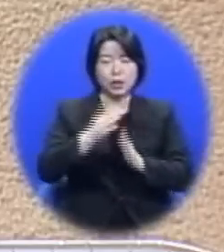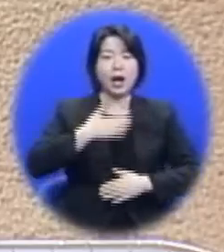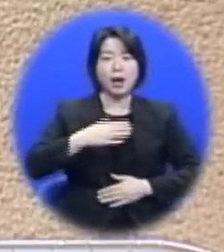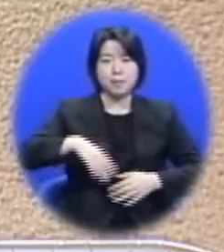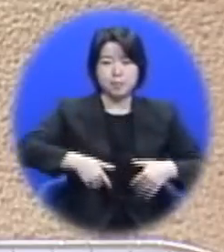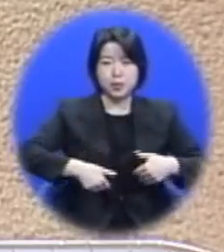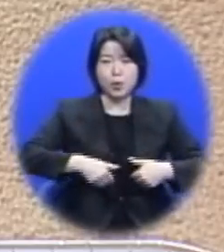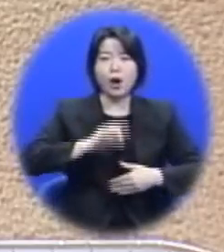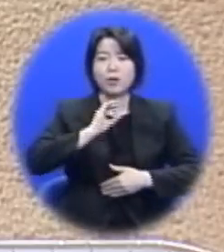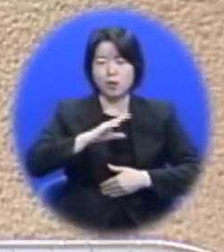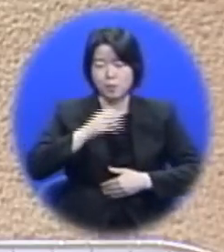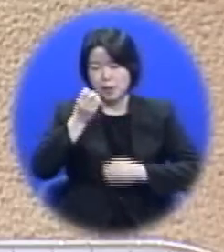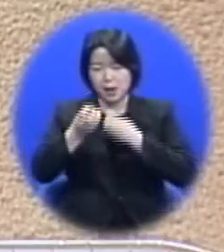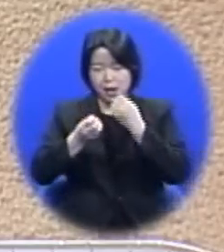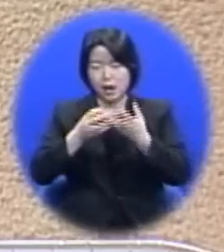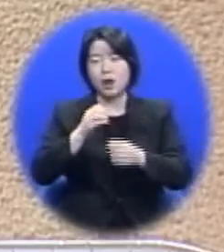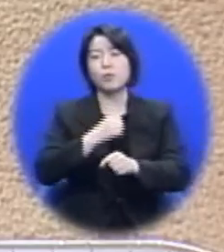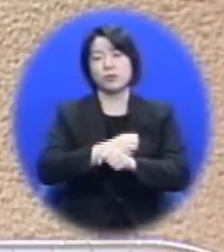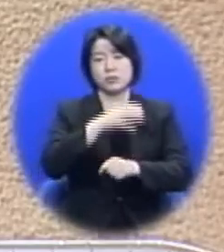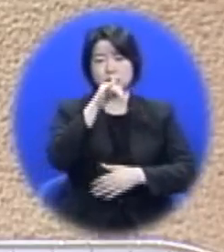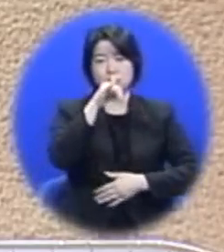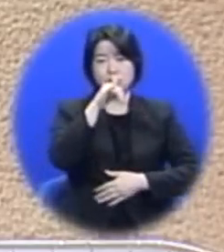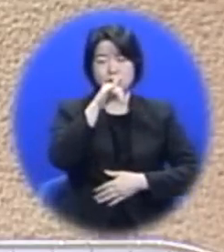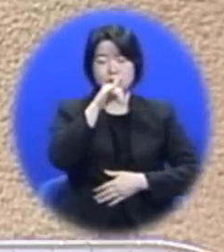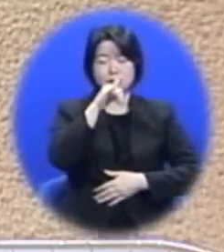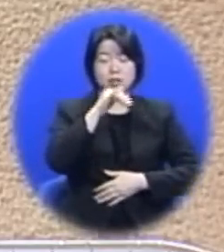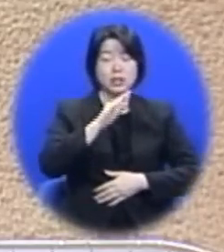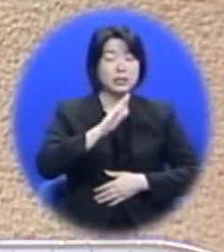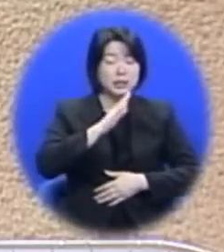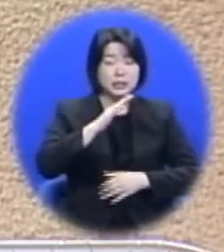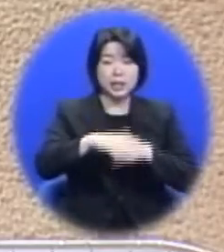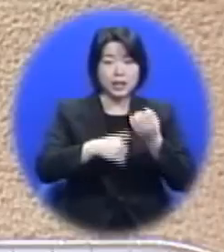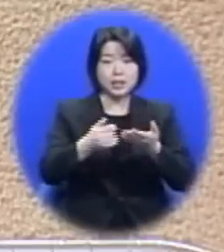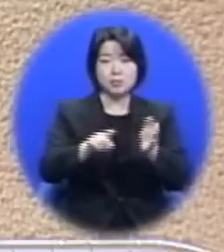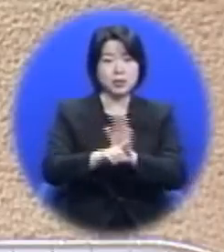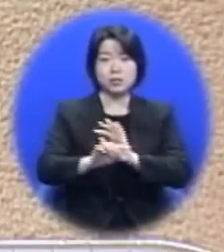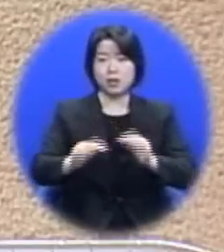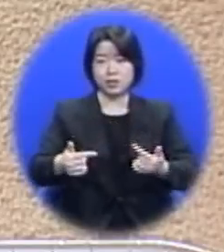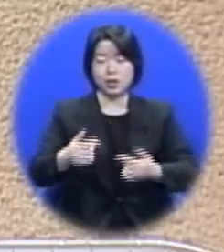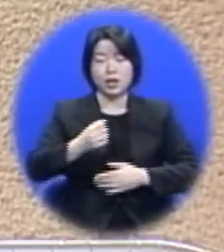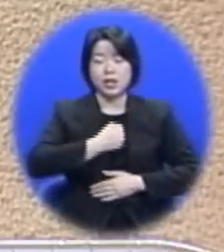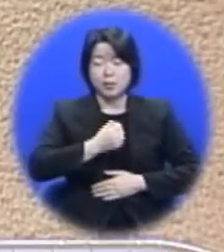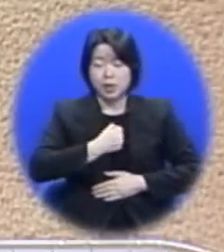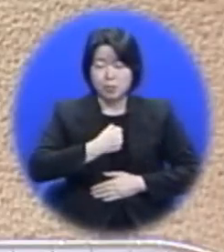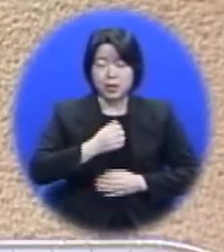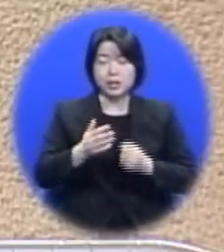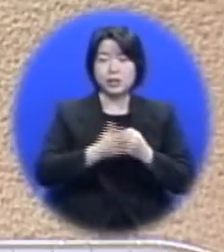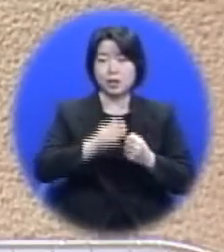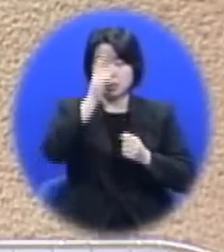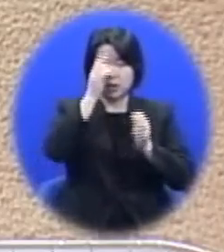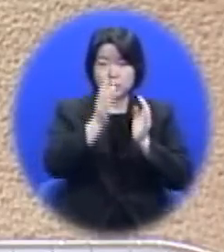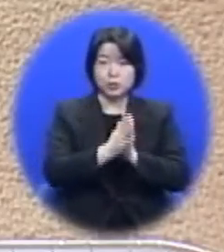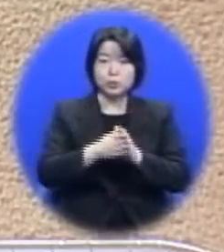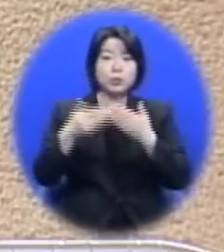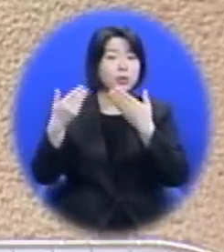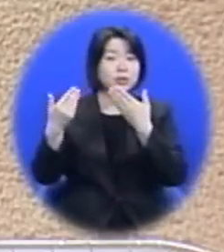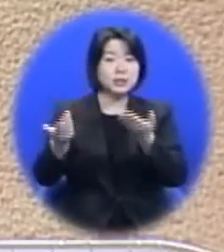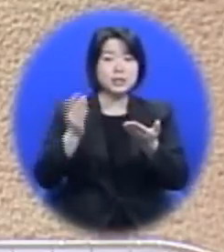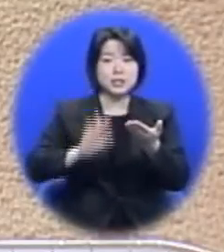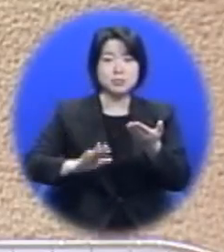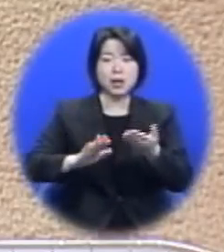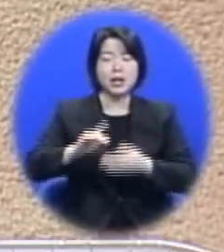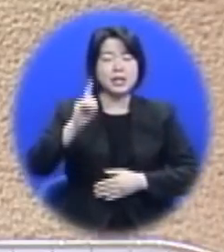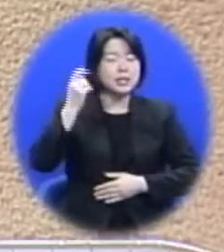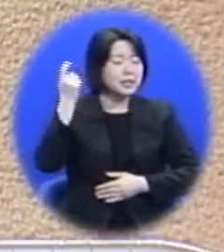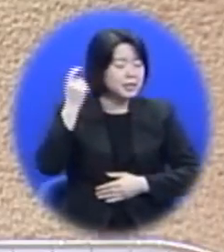그건 실제로는 하나님을 안 믿는 겁니다. 답답하니까 기도는 하지만 기도를 들으시는 그 하나님을 실제로 믿지 않는